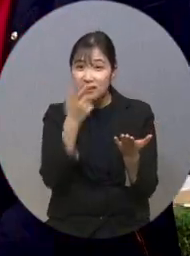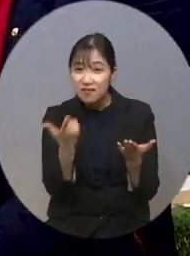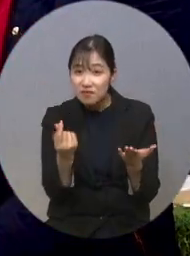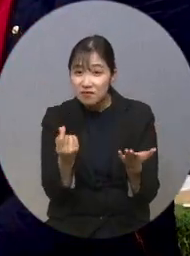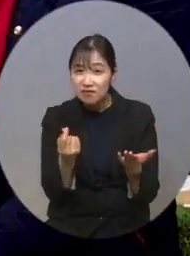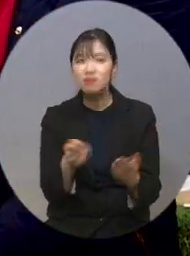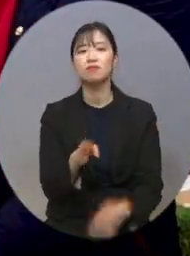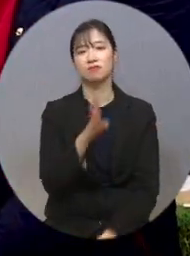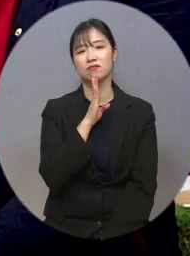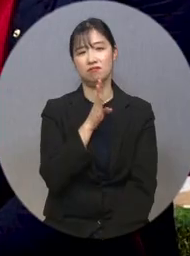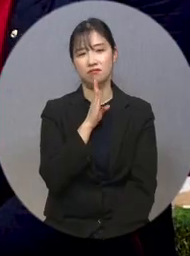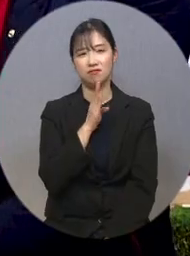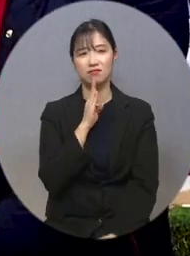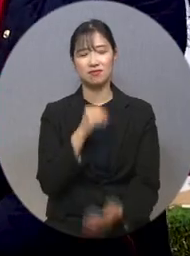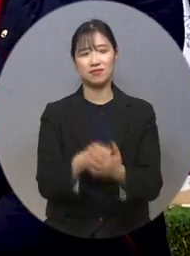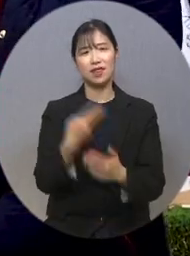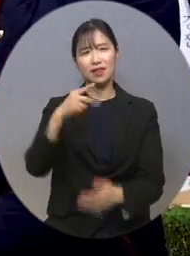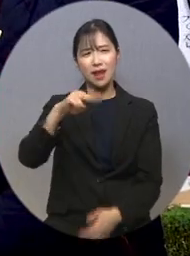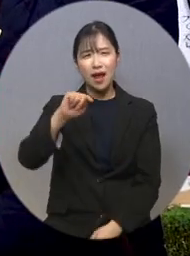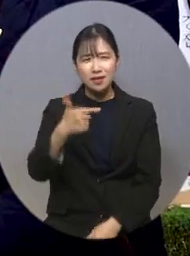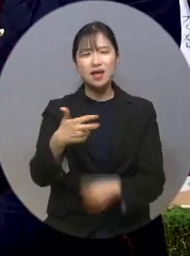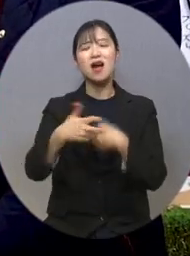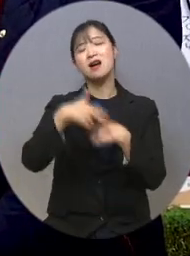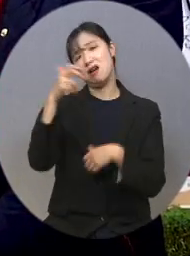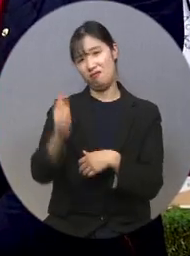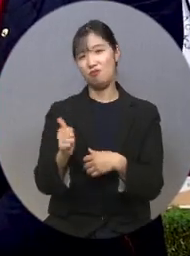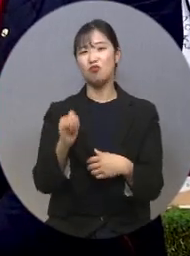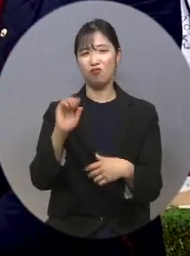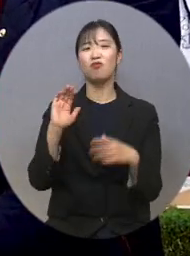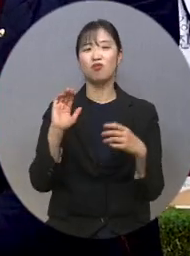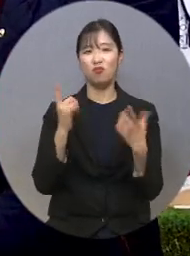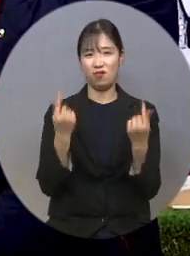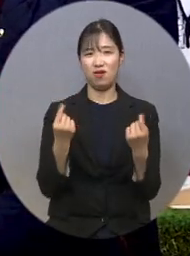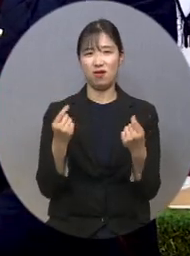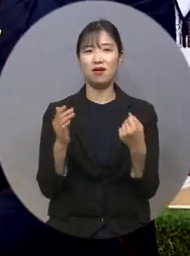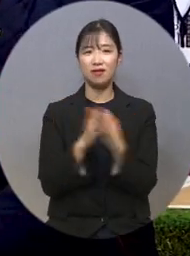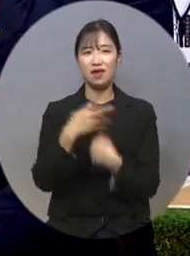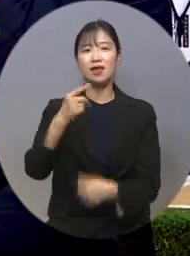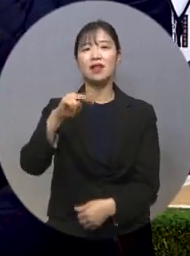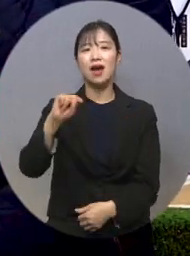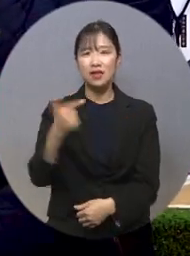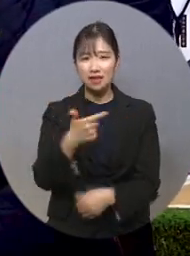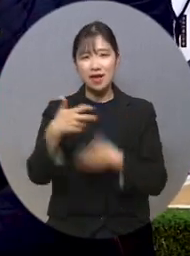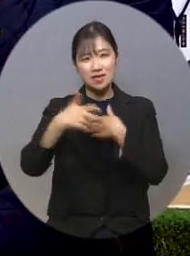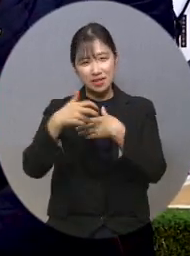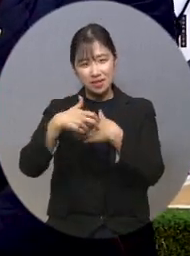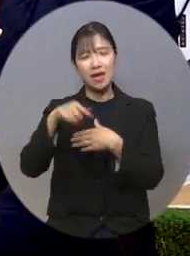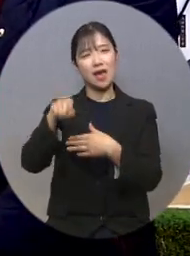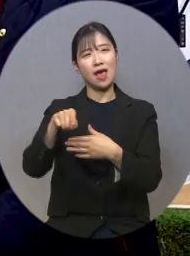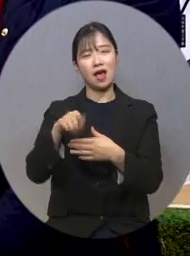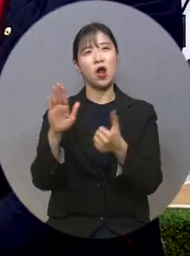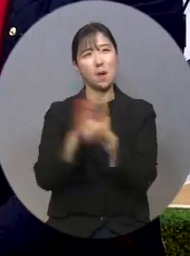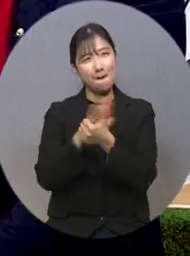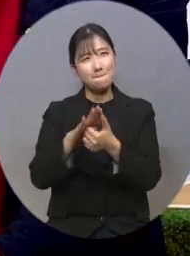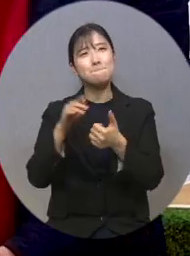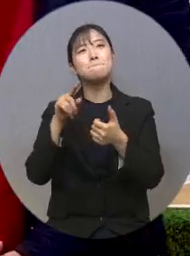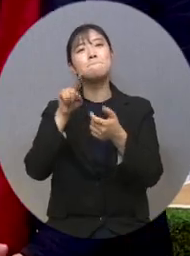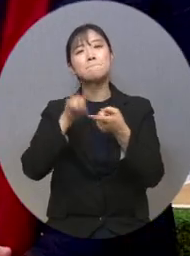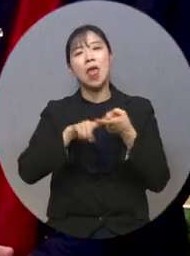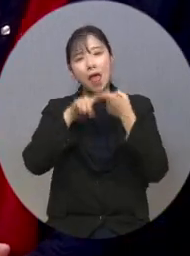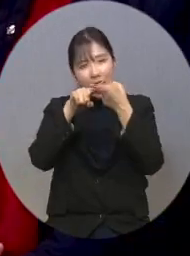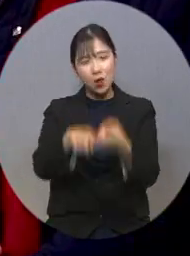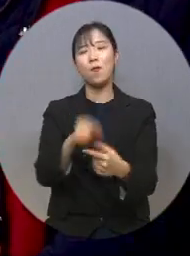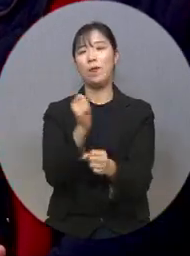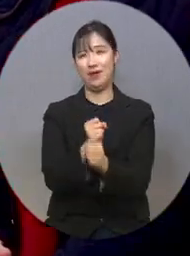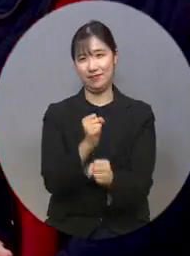고추장. 네네네. 다산이 의학자이시기도 하잖아요. 예. 그 다산의 의학적 처방을 토대로 해서 저희가 만든